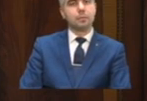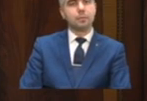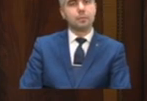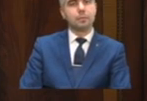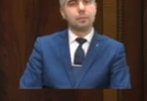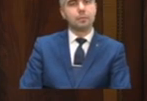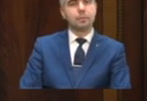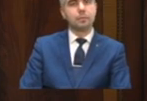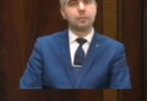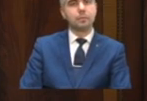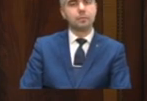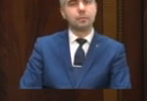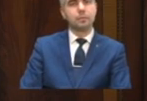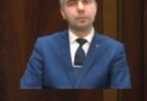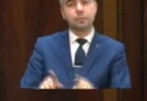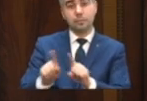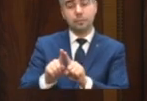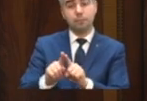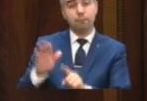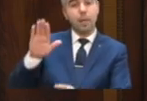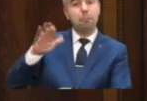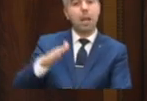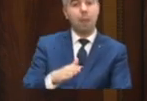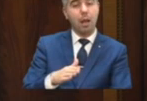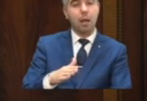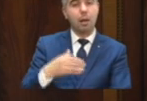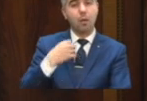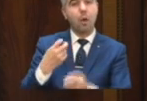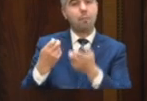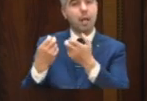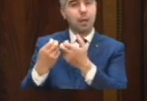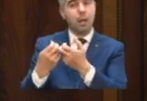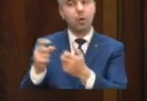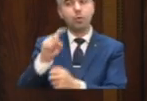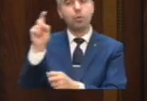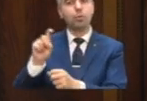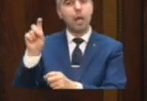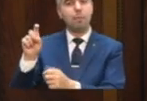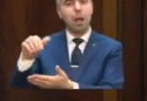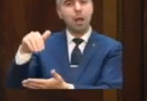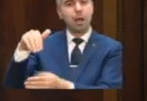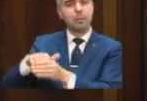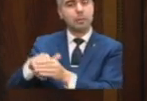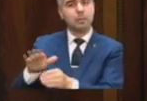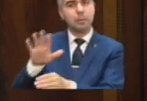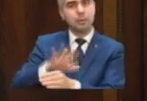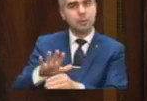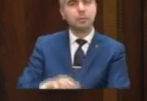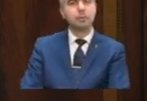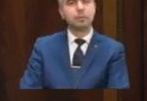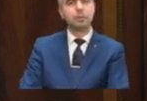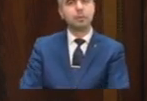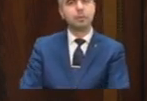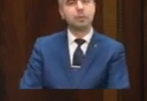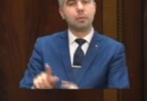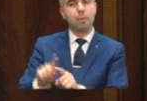كما هو الشأن بالنسبة لإقليم بني ملال وعدد من الجماعات التابعة له. نخص بالذكر للحصر بالذكر